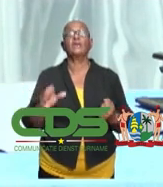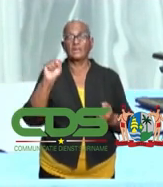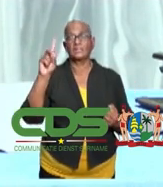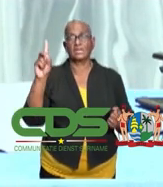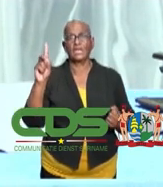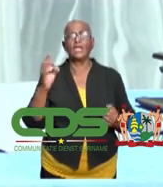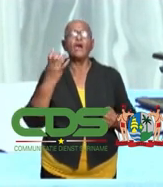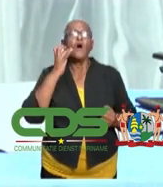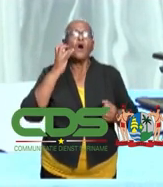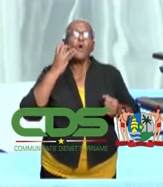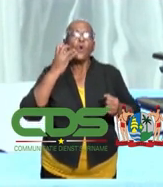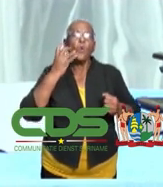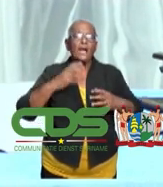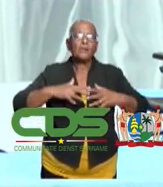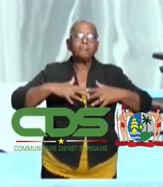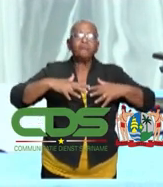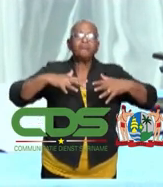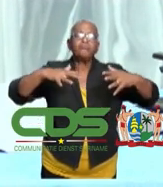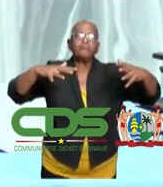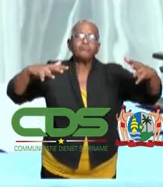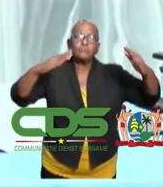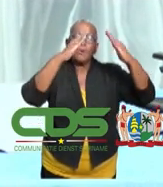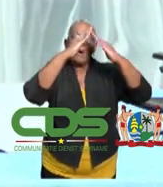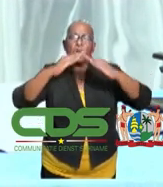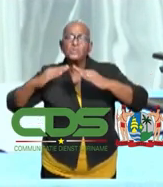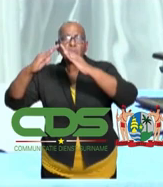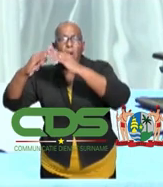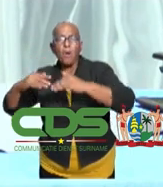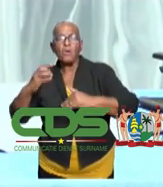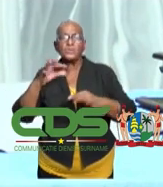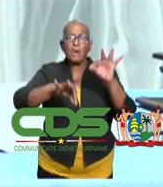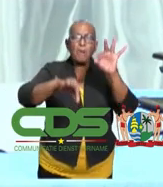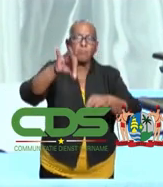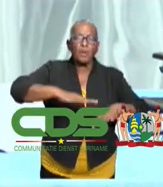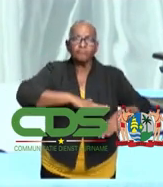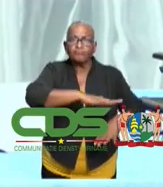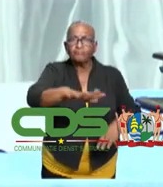Wateroverlast hebben we goedgekeurd voor wateroverlastfonds, 100 miljoen SRD.